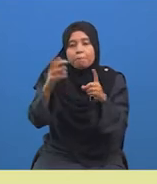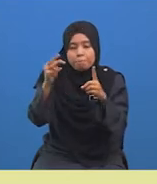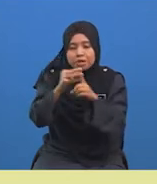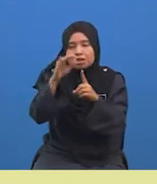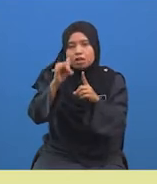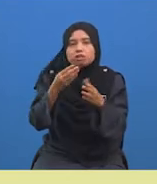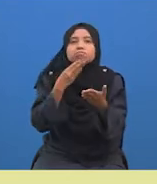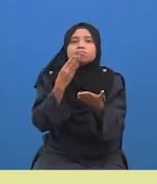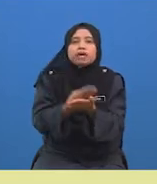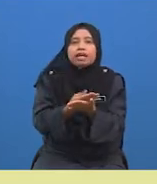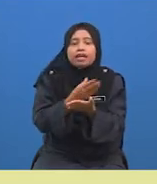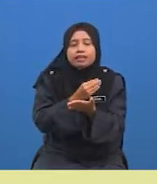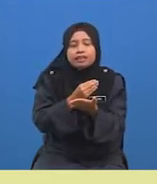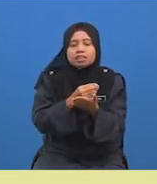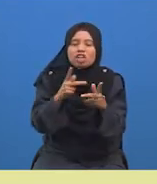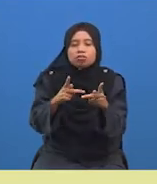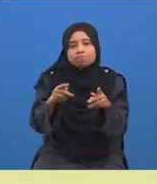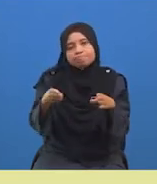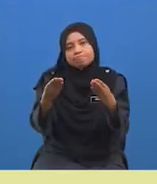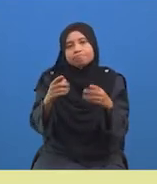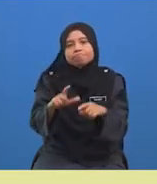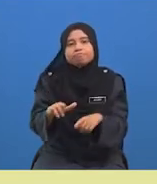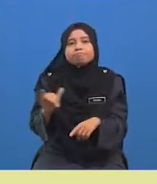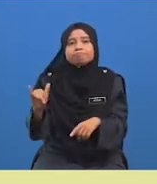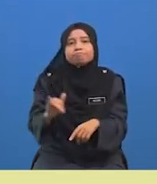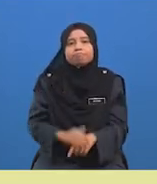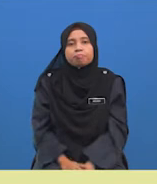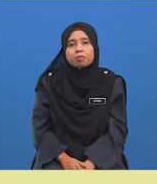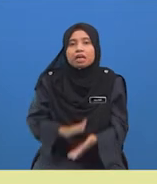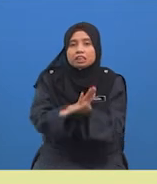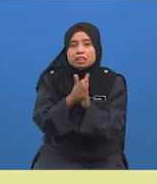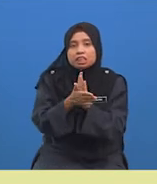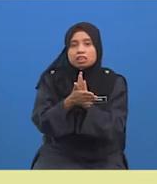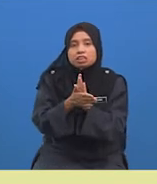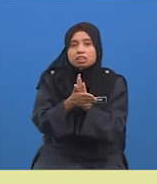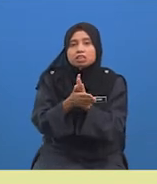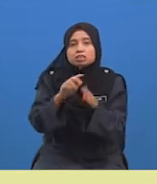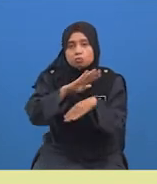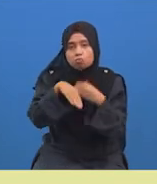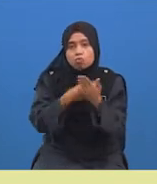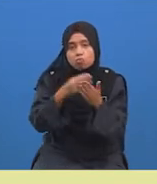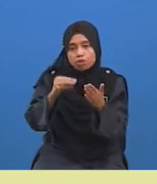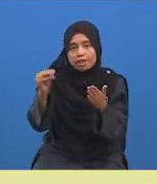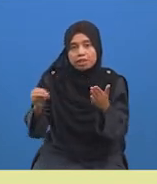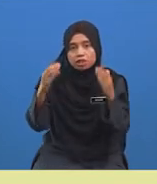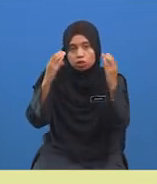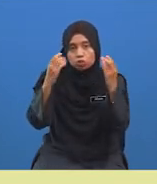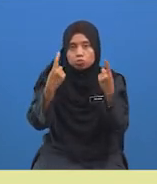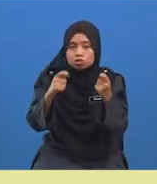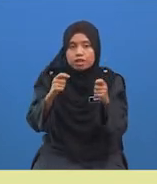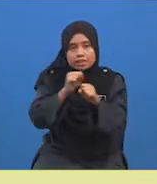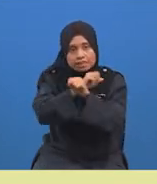yang baik dan begitulah sebaliknya. Jadi, para pelajar semua, cikgu